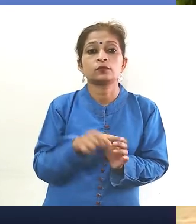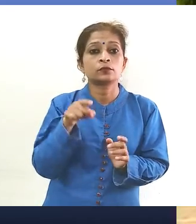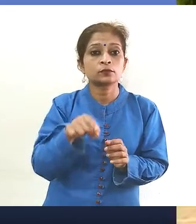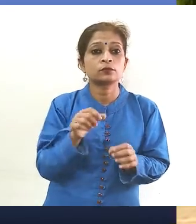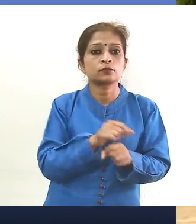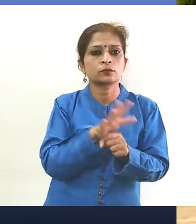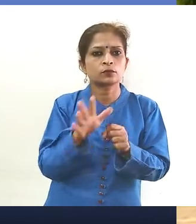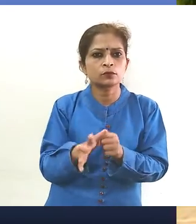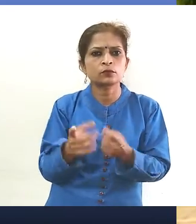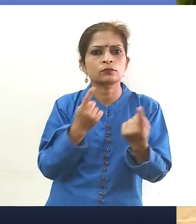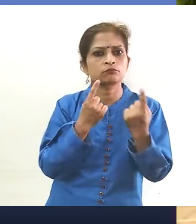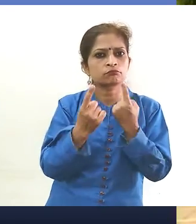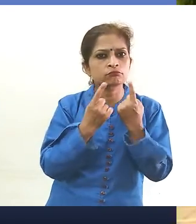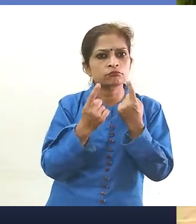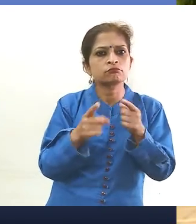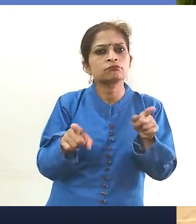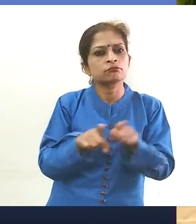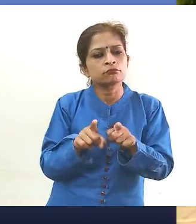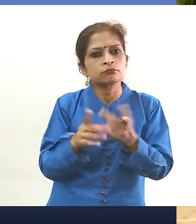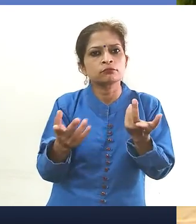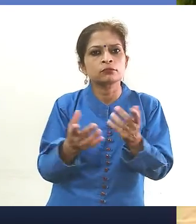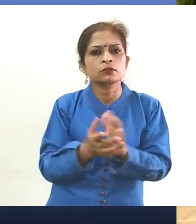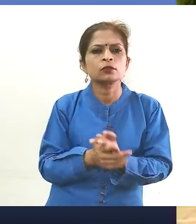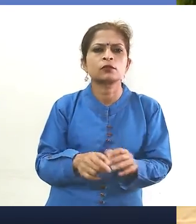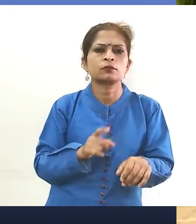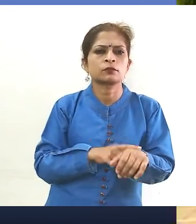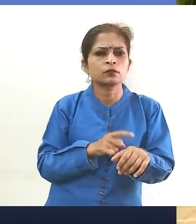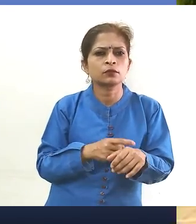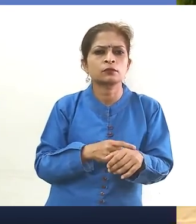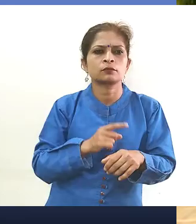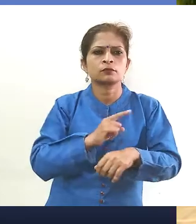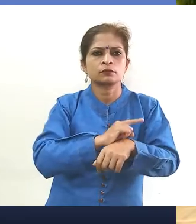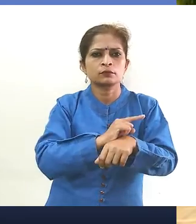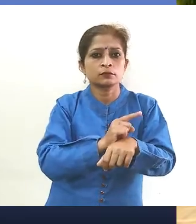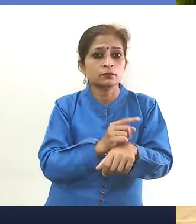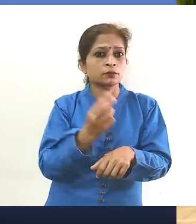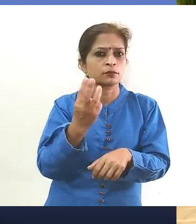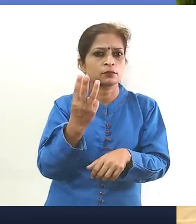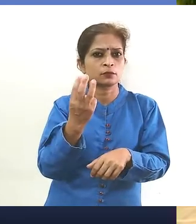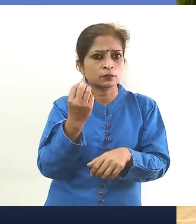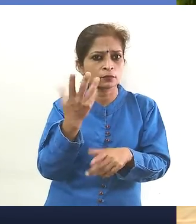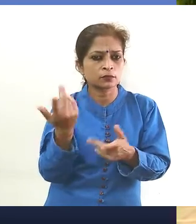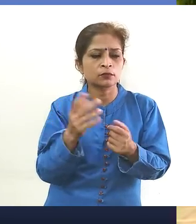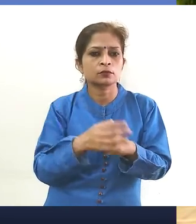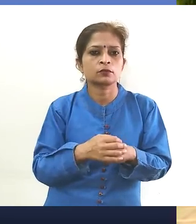इसमें कोरोना की टेस्टिंग भी हो जाती है और ट्रीटमेंट भी हो जाता है। यदि आधा से 1 मिनट तक होल्ड कर लेते, इसका मतलब